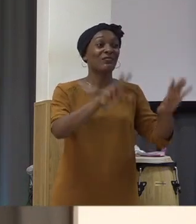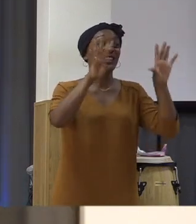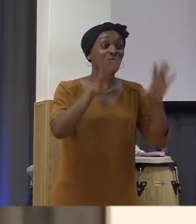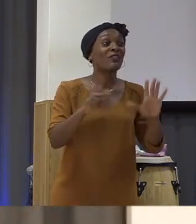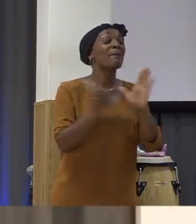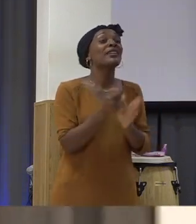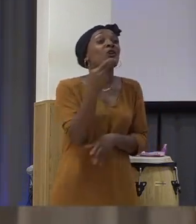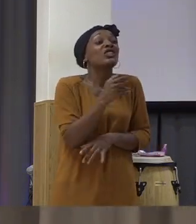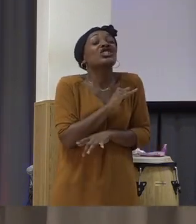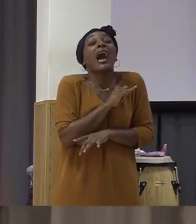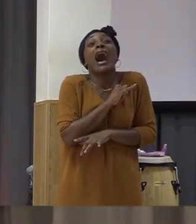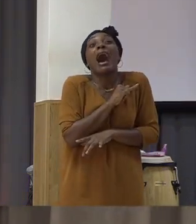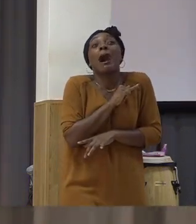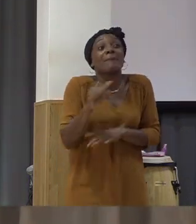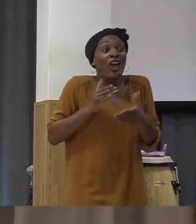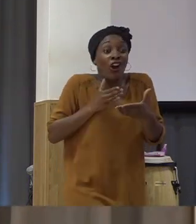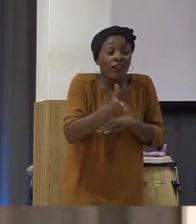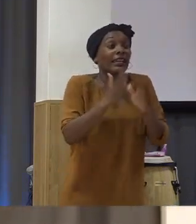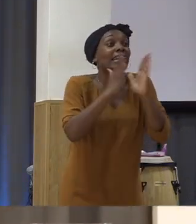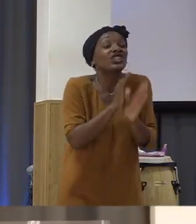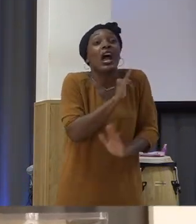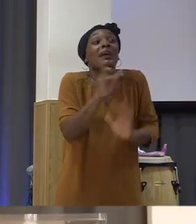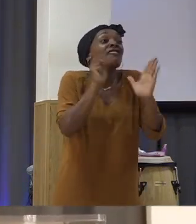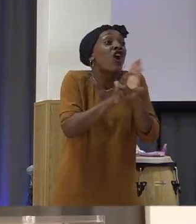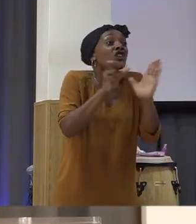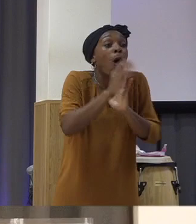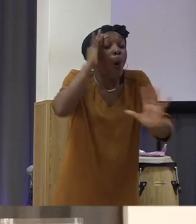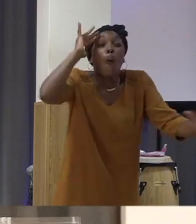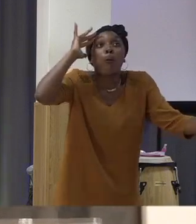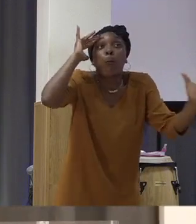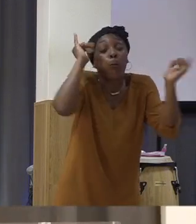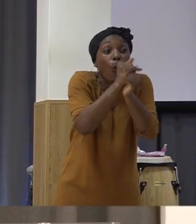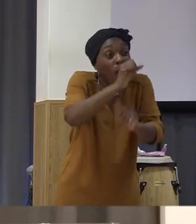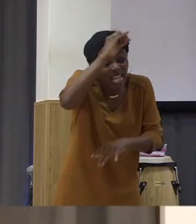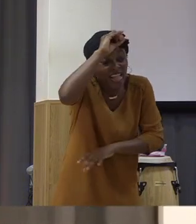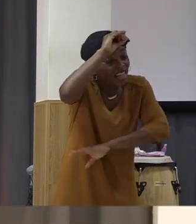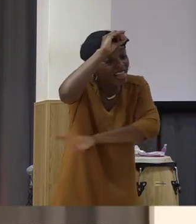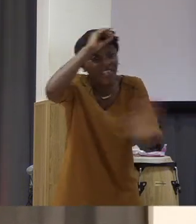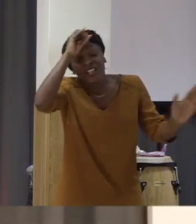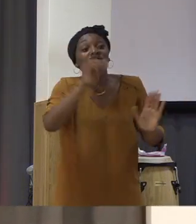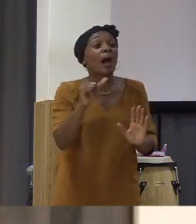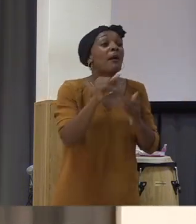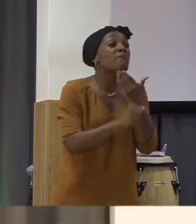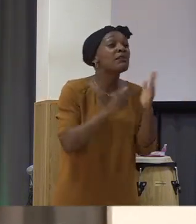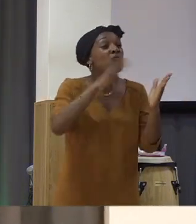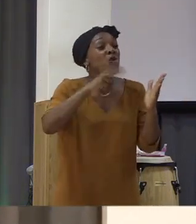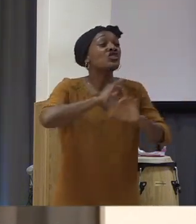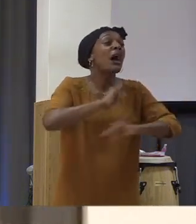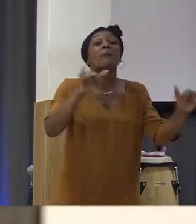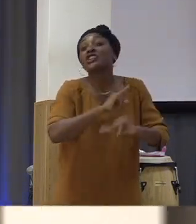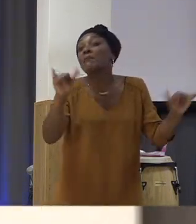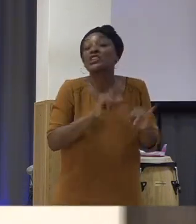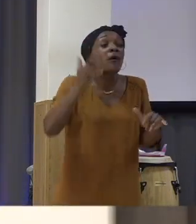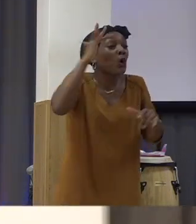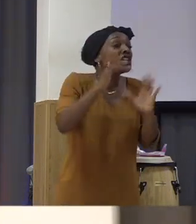je n'avais jamais mis les pieds dans une église évangélique. Je ne savais même pas ce que c'était. J'avais jamais lu la Bible, je ne connaissais pas le